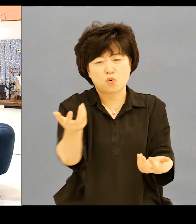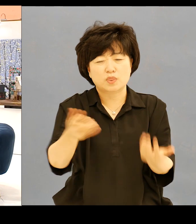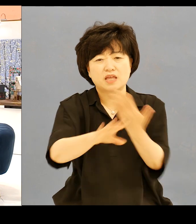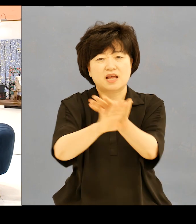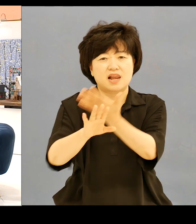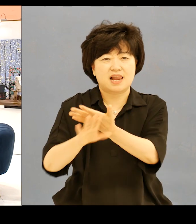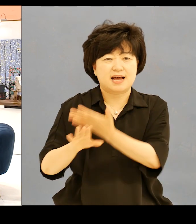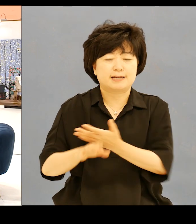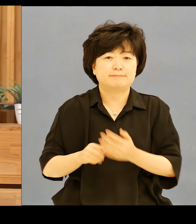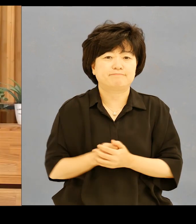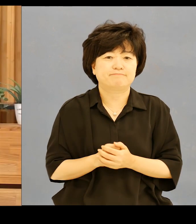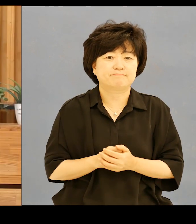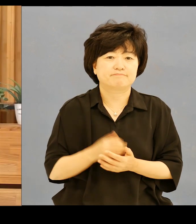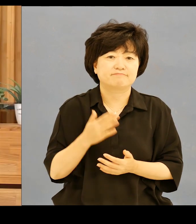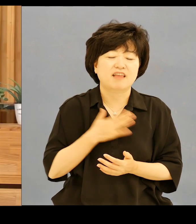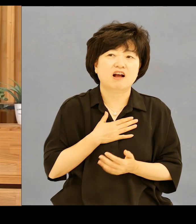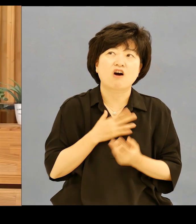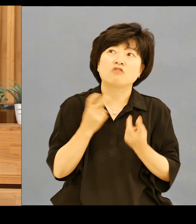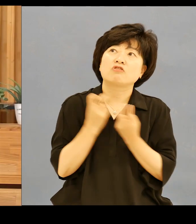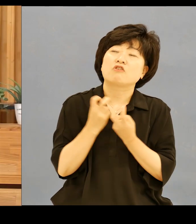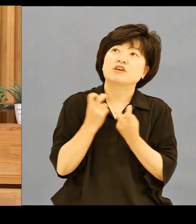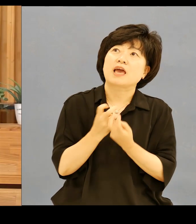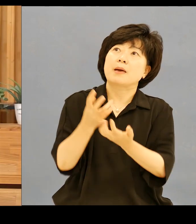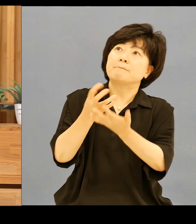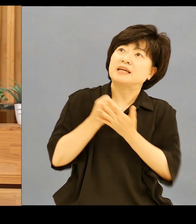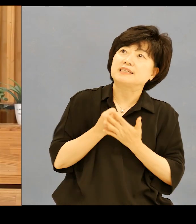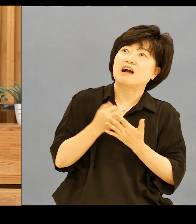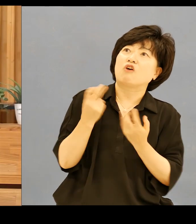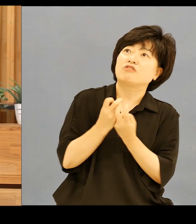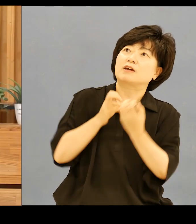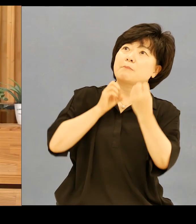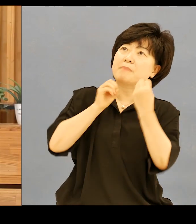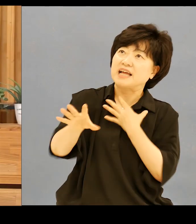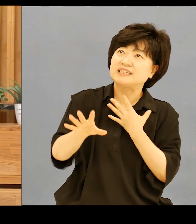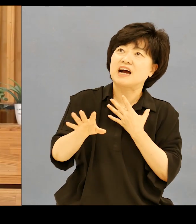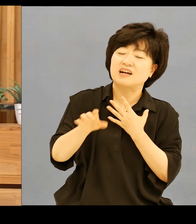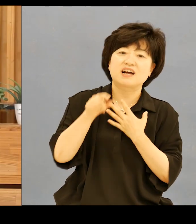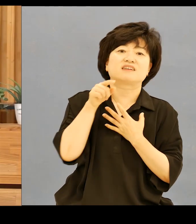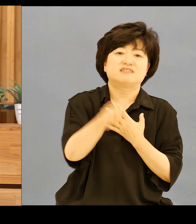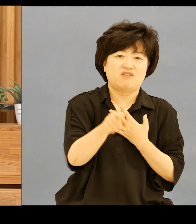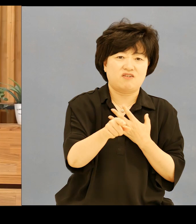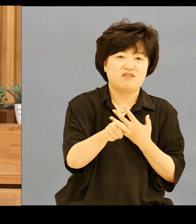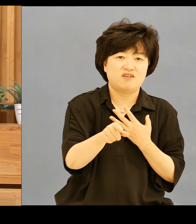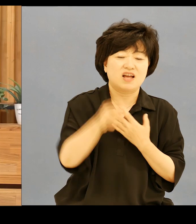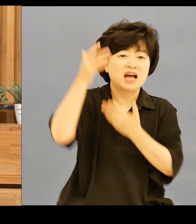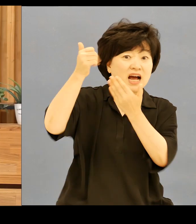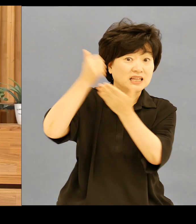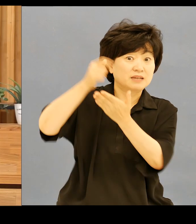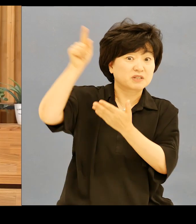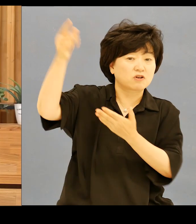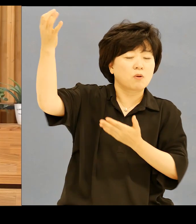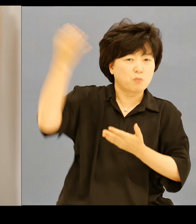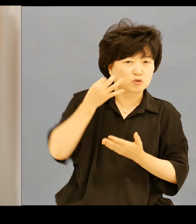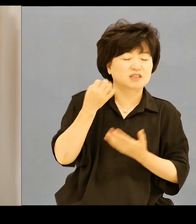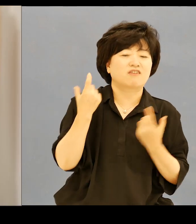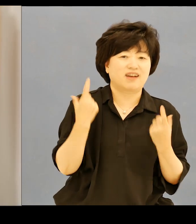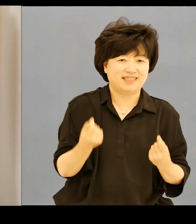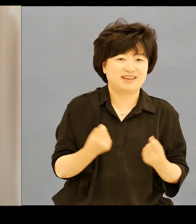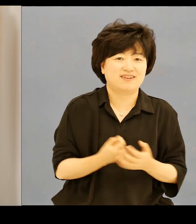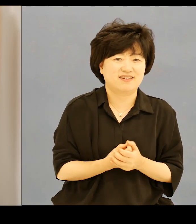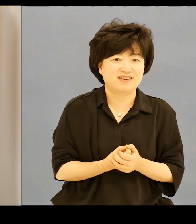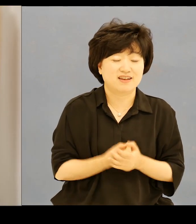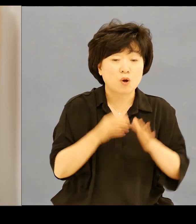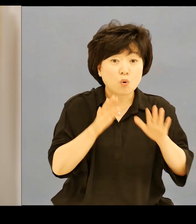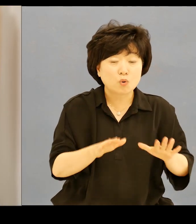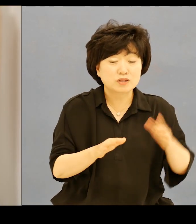같다는 생각이 들어요. 그것을 내가 어떻게 받아들이고 어떻게 하루하루 이겨내느냐 하나님은 그것만 보고 계신 것 같아요.